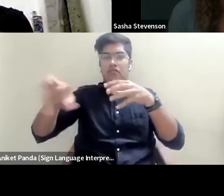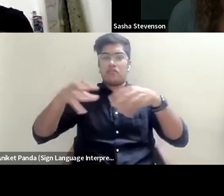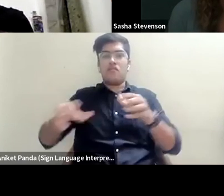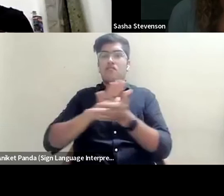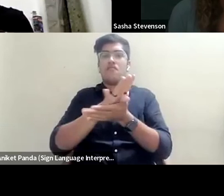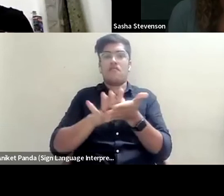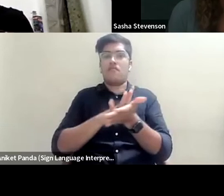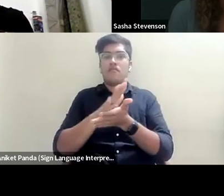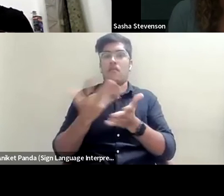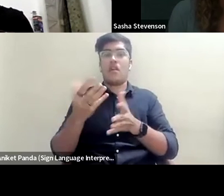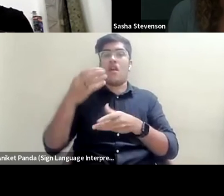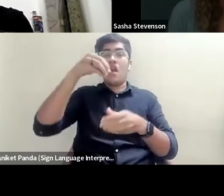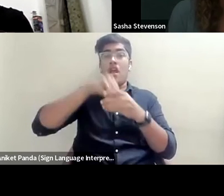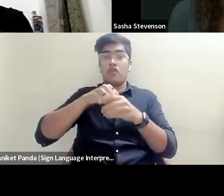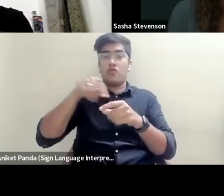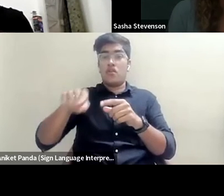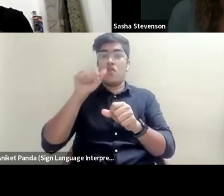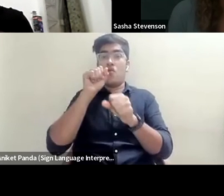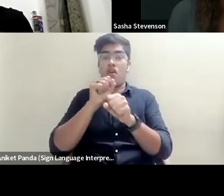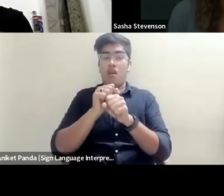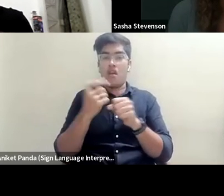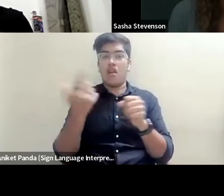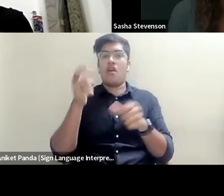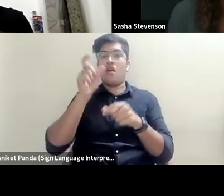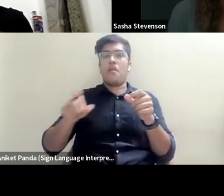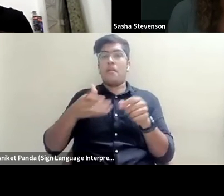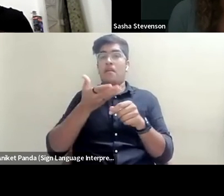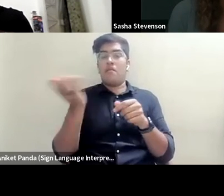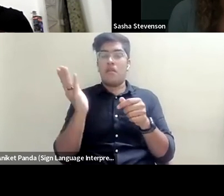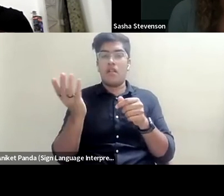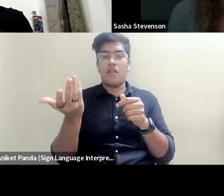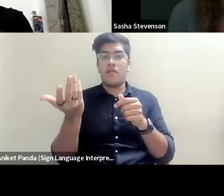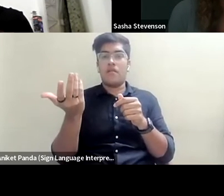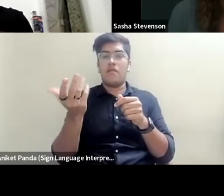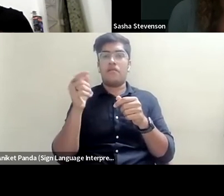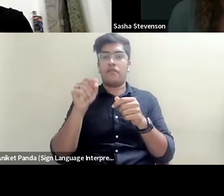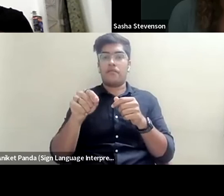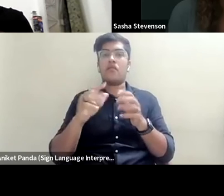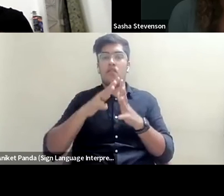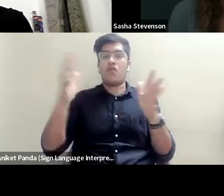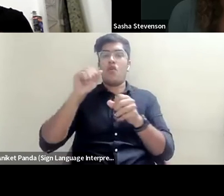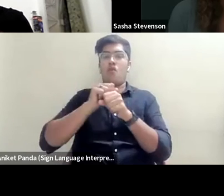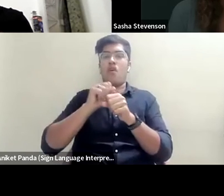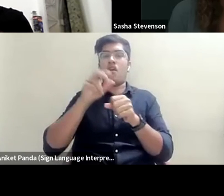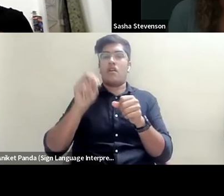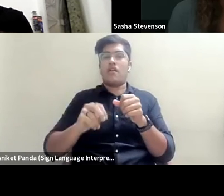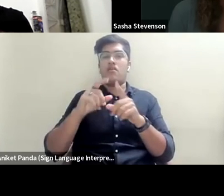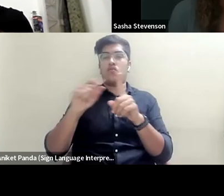ensuring inclusion in the workspace, especially in the workplace in particular, there's much more work that needs to be